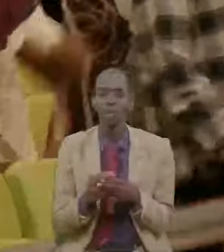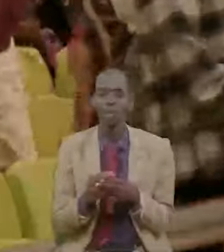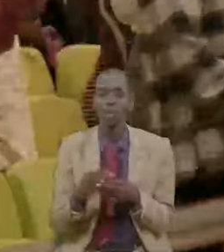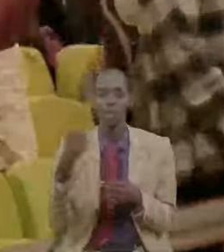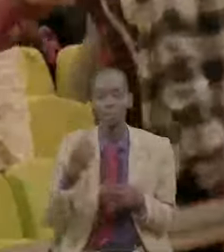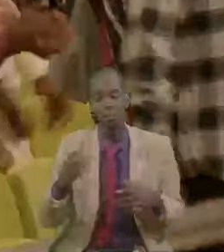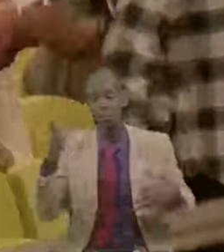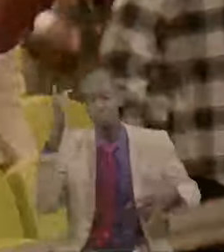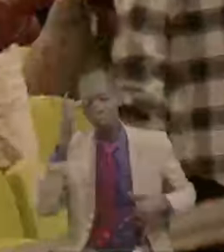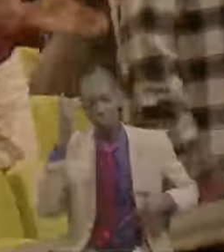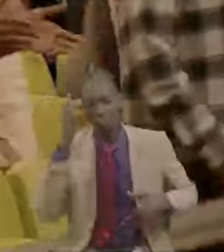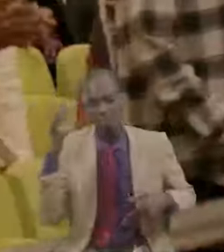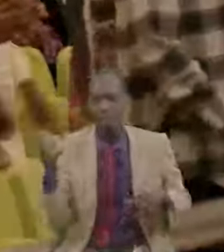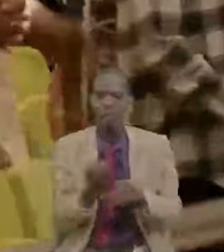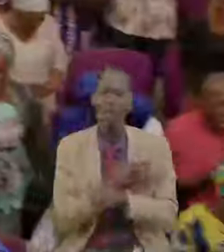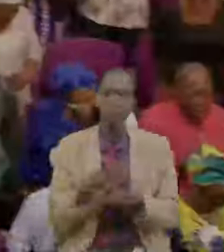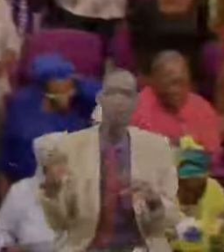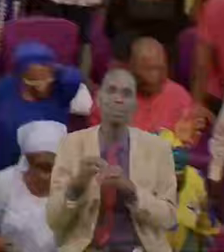L'infirmité est ôtée.